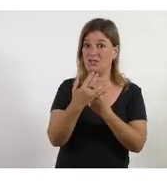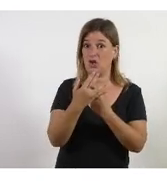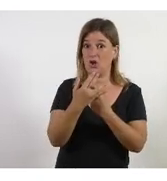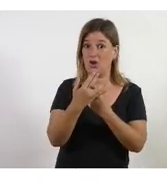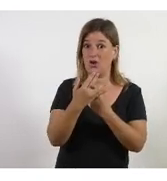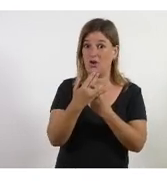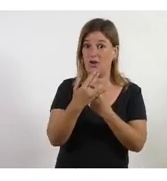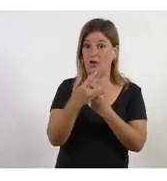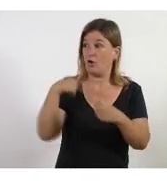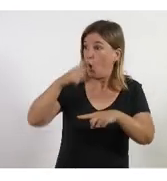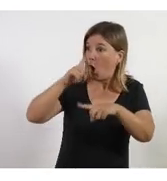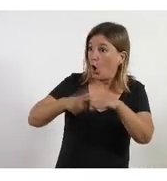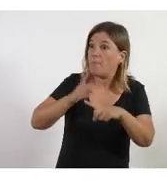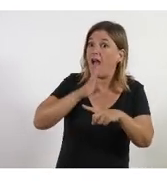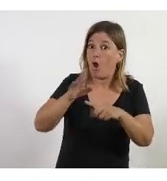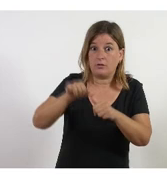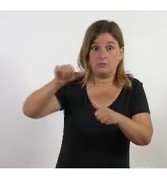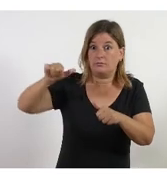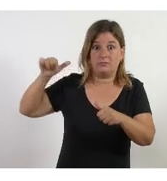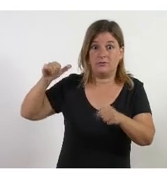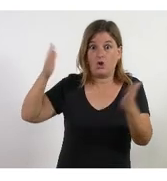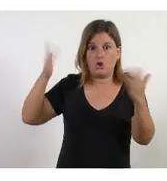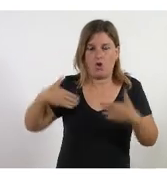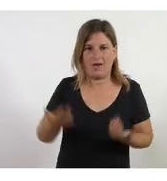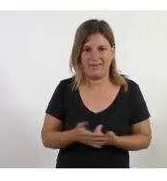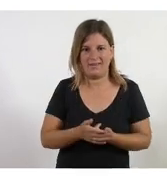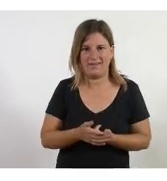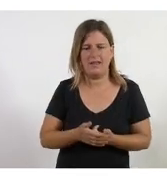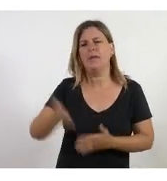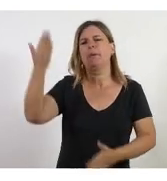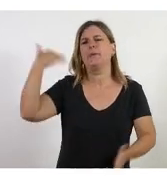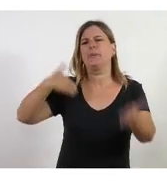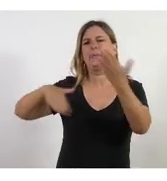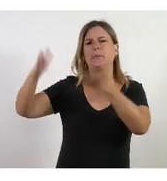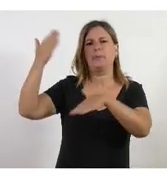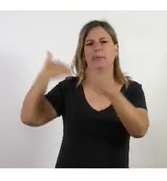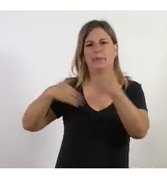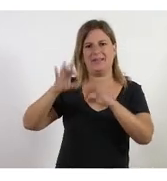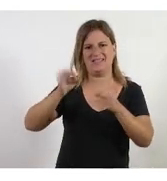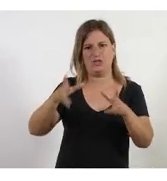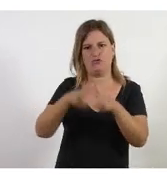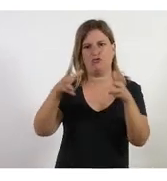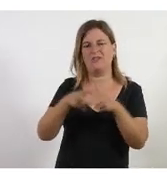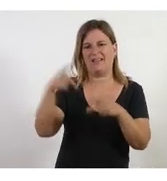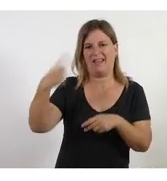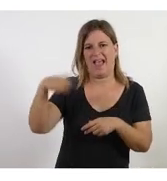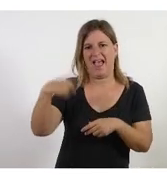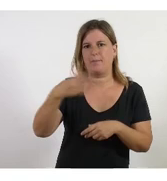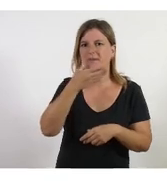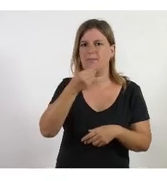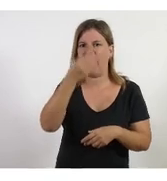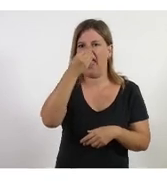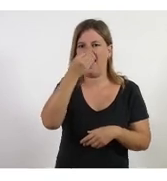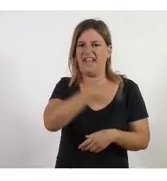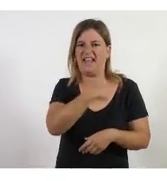una incertesa global. Ara no hi ha referents. En altres èpoques de la nostra societat sí que n'hi havia, no? La grip